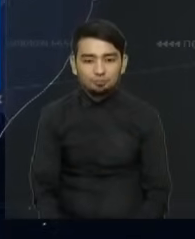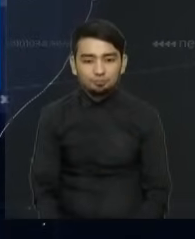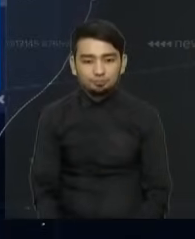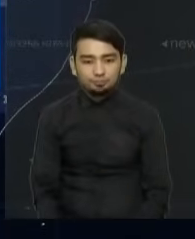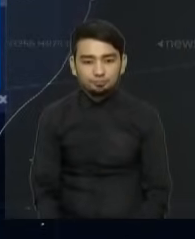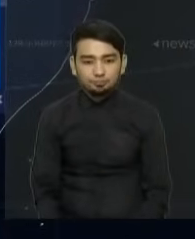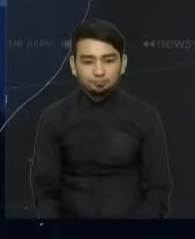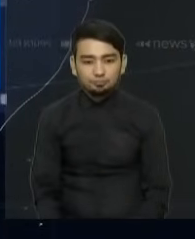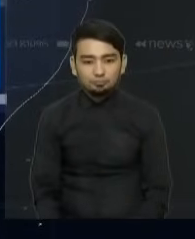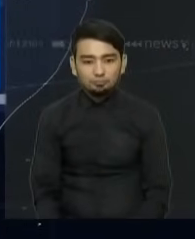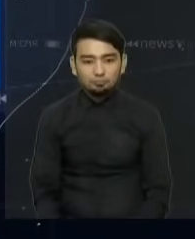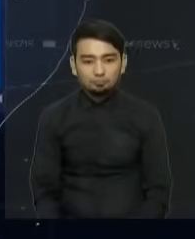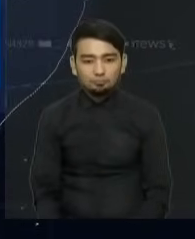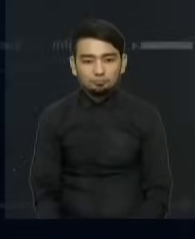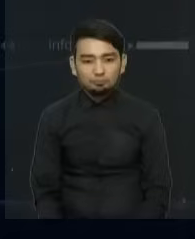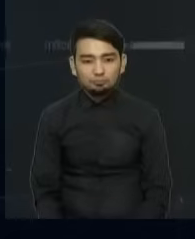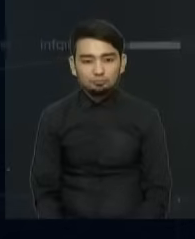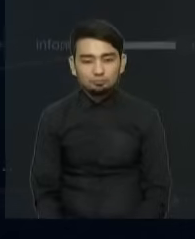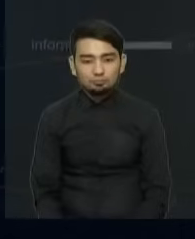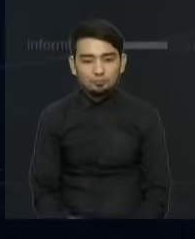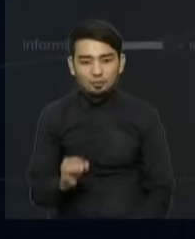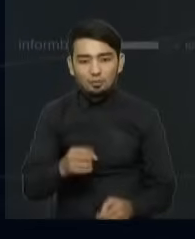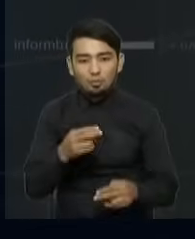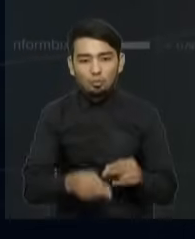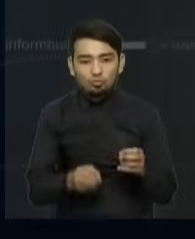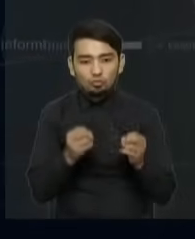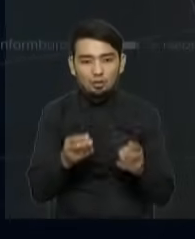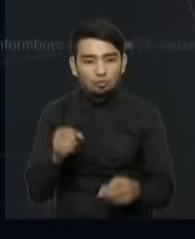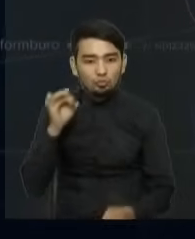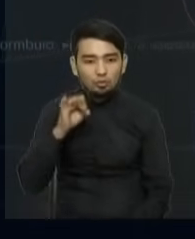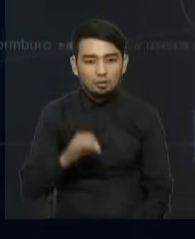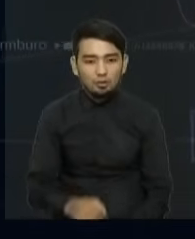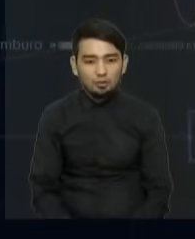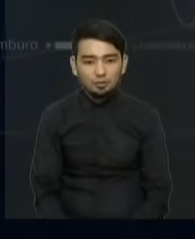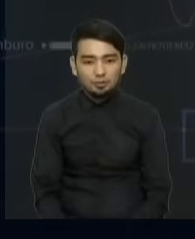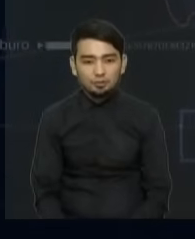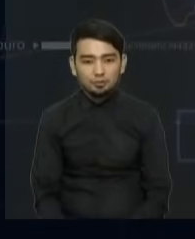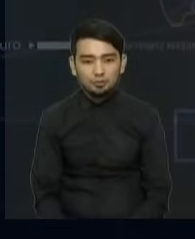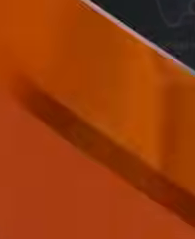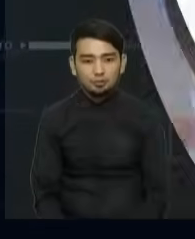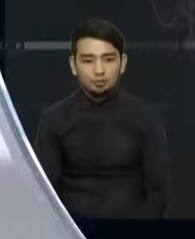нас музыку, детские песни начали включать. Чем закончилась эта история?